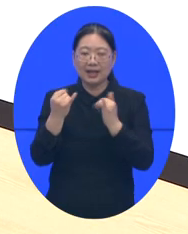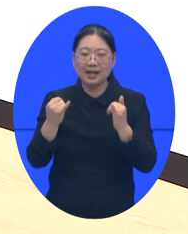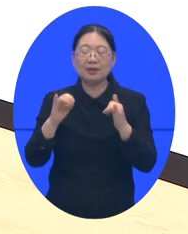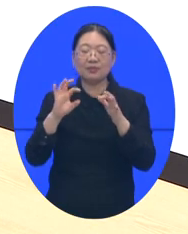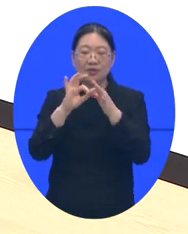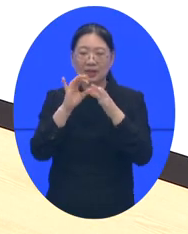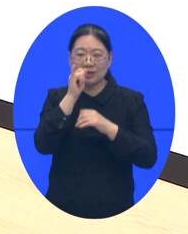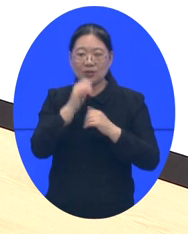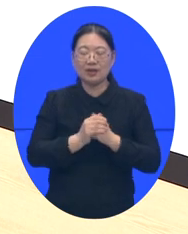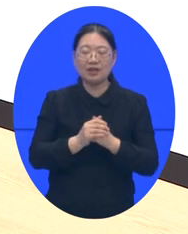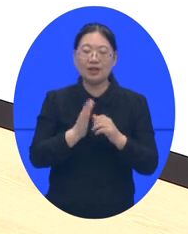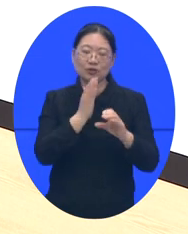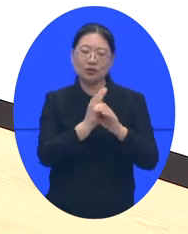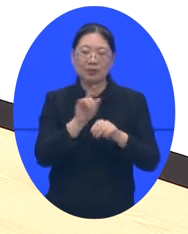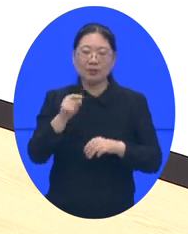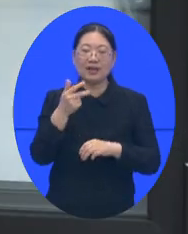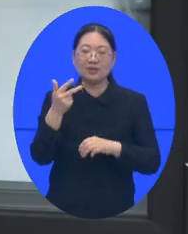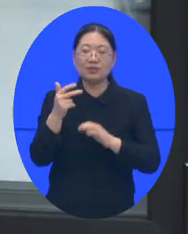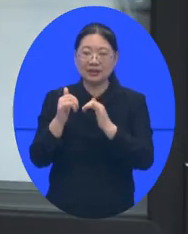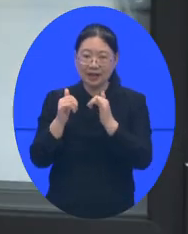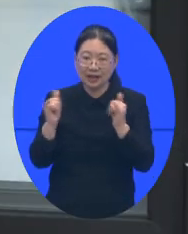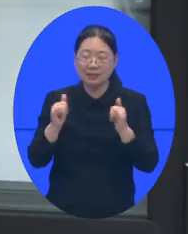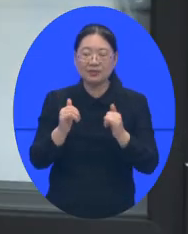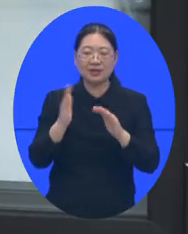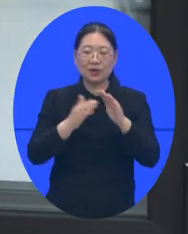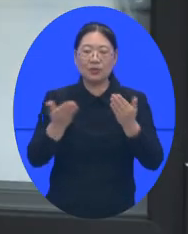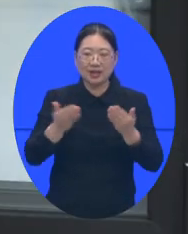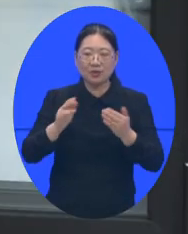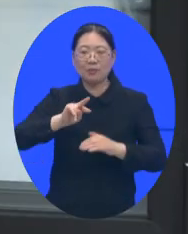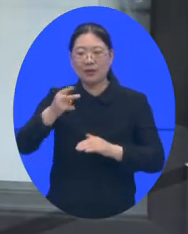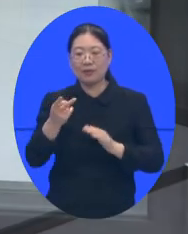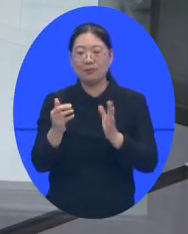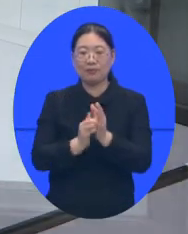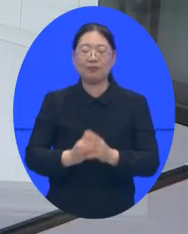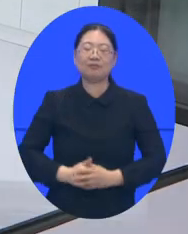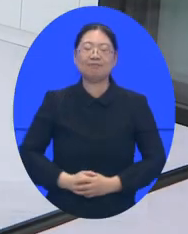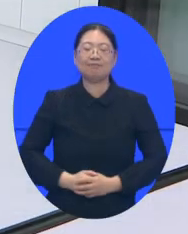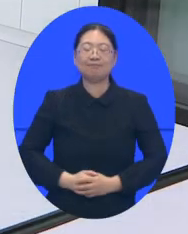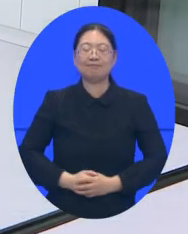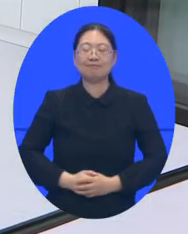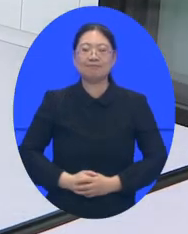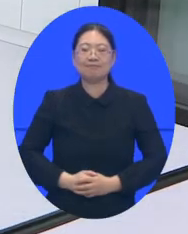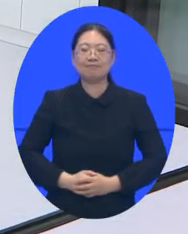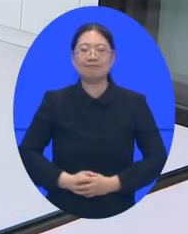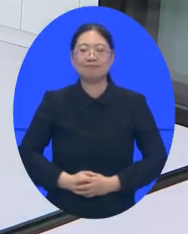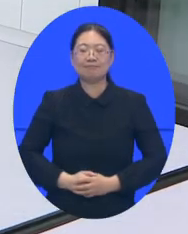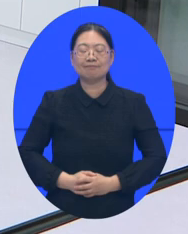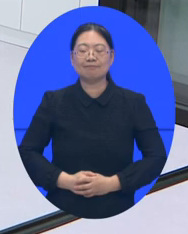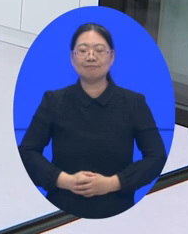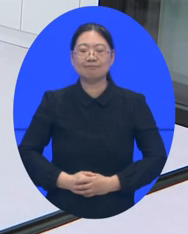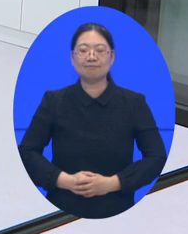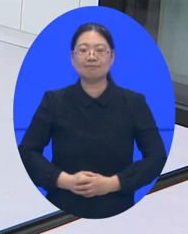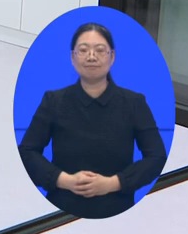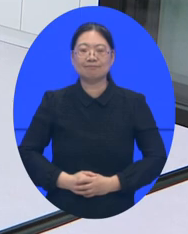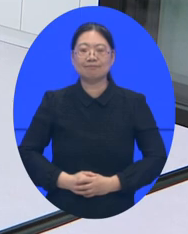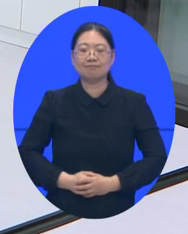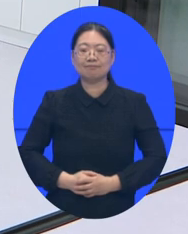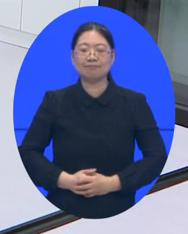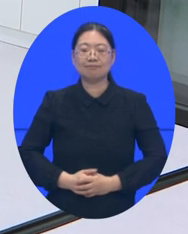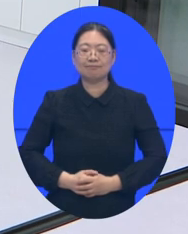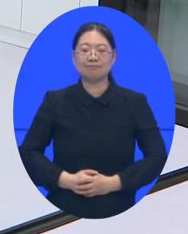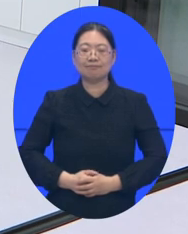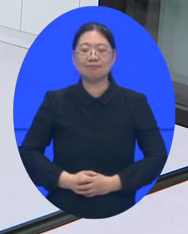청년이 맺어졌고 이 가운데 107명이 정규직으로 전환됐습니다. GTV 뉴스 최창순입니다.